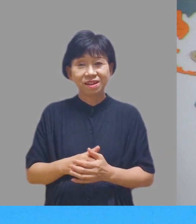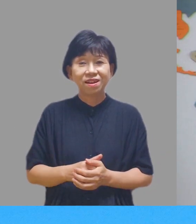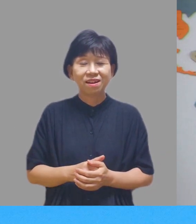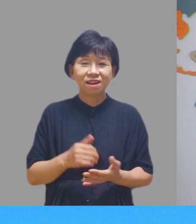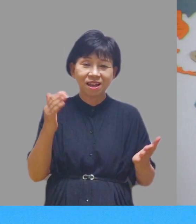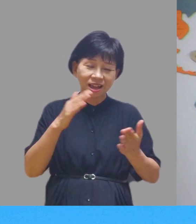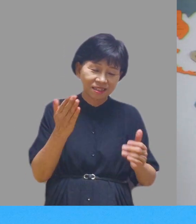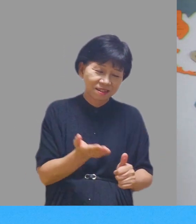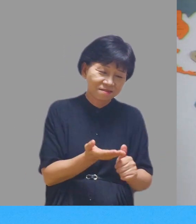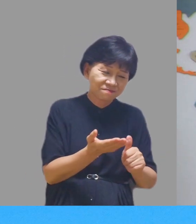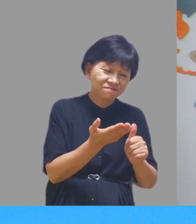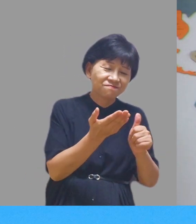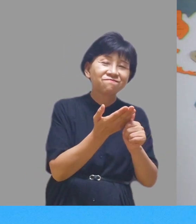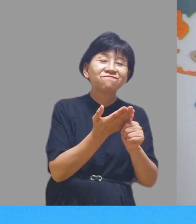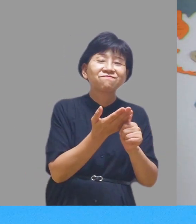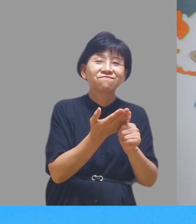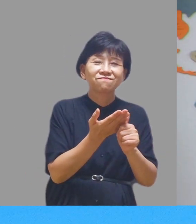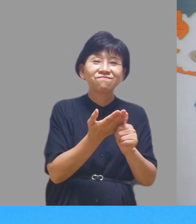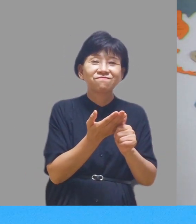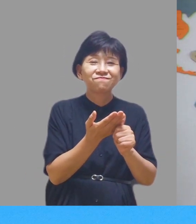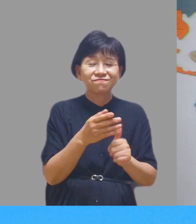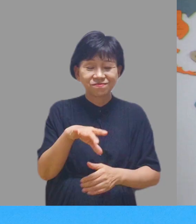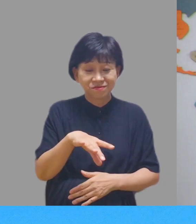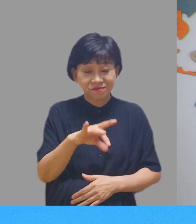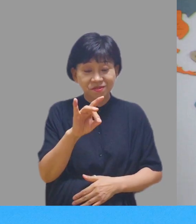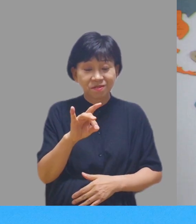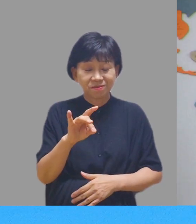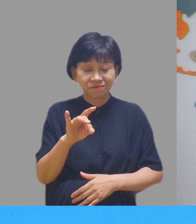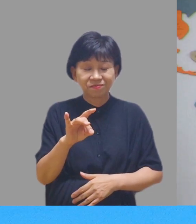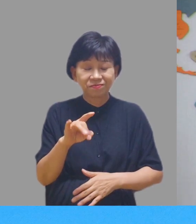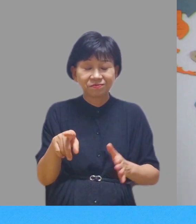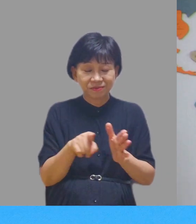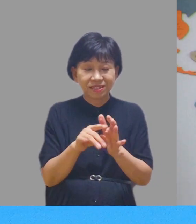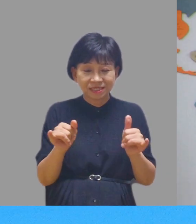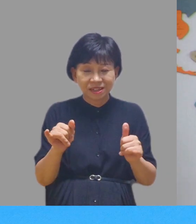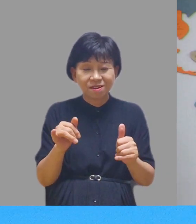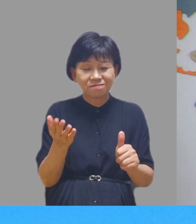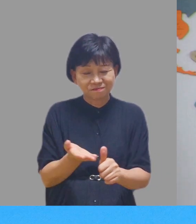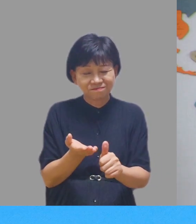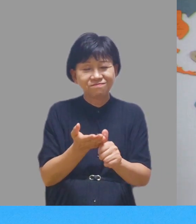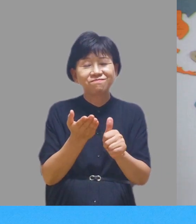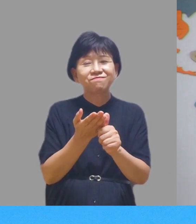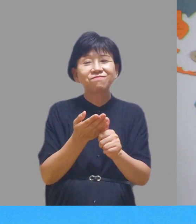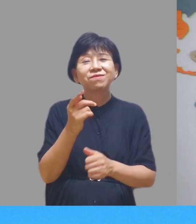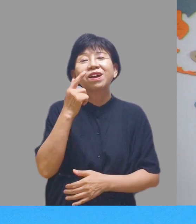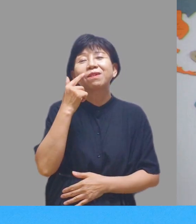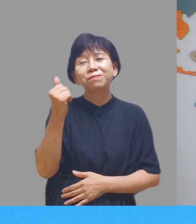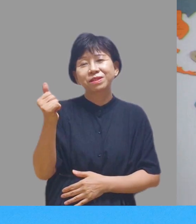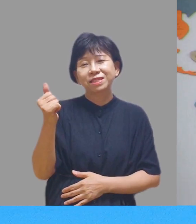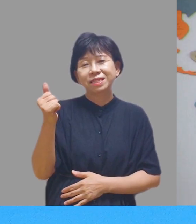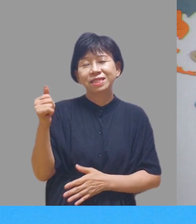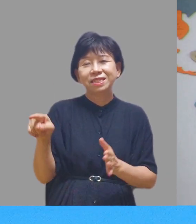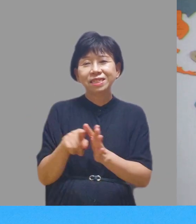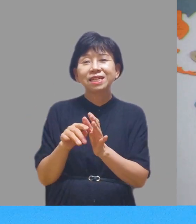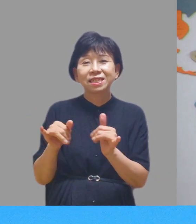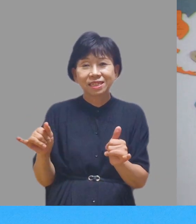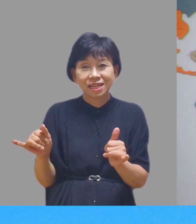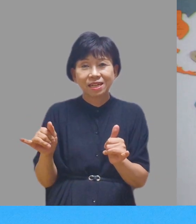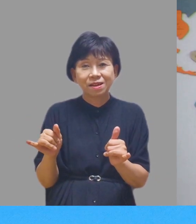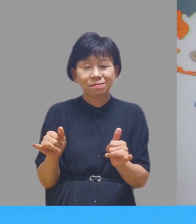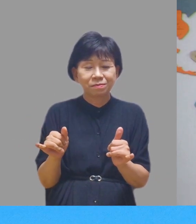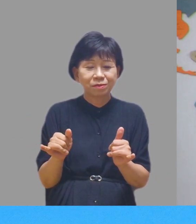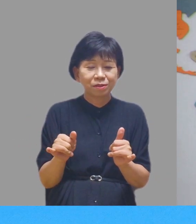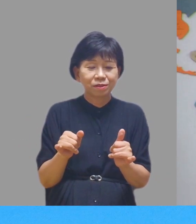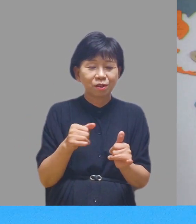사명을 끝까지 아름답게 이어가실 수 있기를 바랍니다. 아버지의 신앙의 단계에 있는 분들은요,